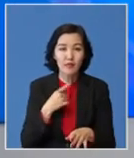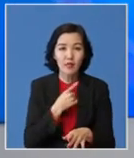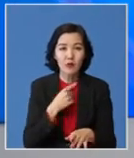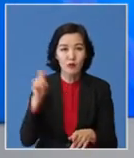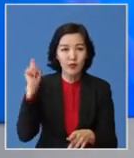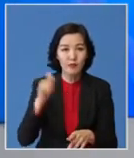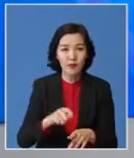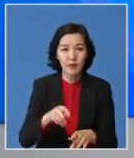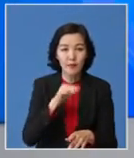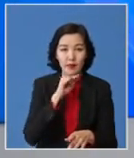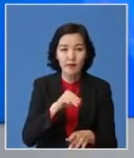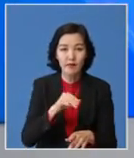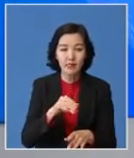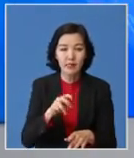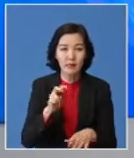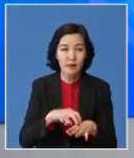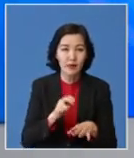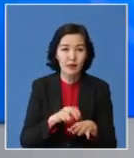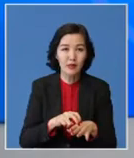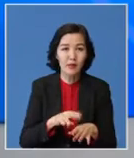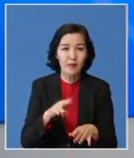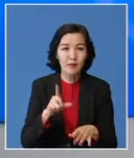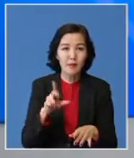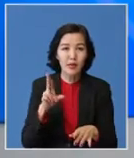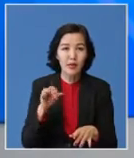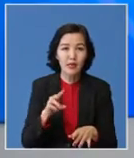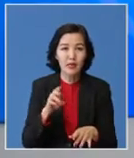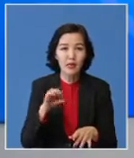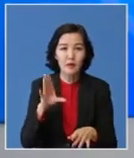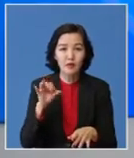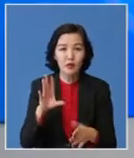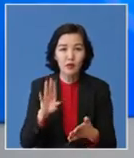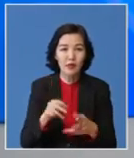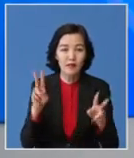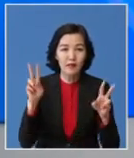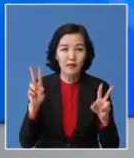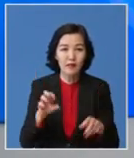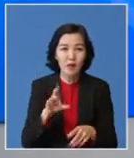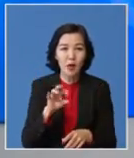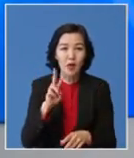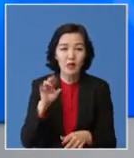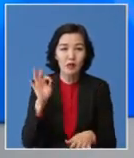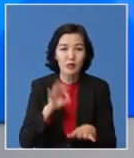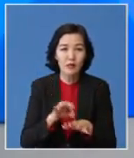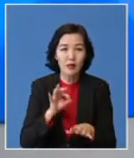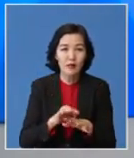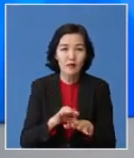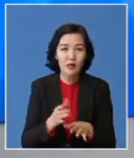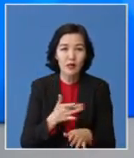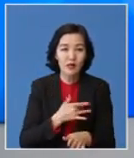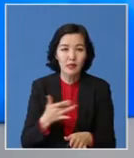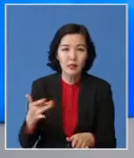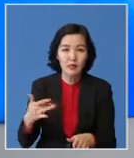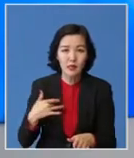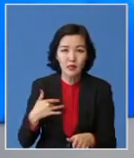профессор, доктор медицинских наук Пэк Нам Сон. Главная тема беседы – онкозаболевания молочной и щитовидной желез.